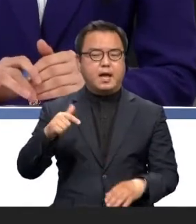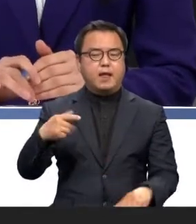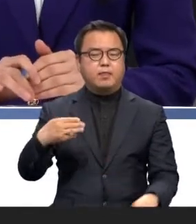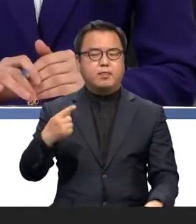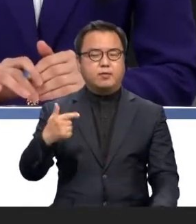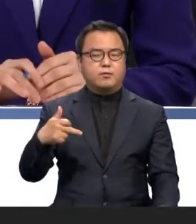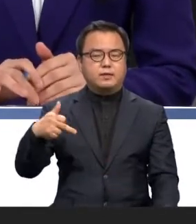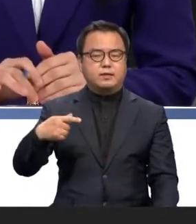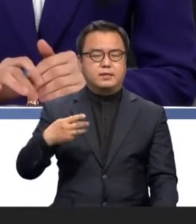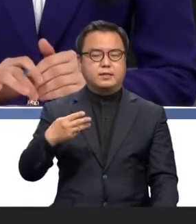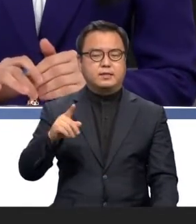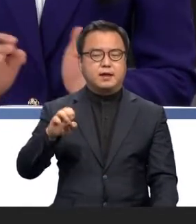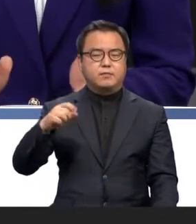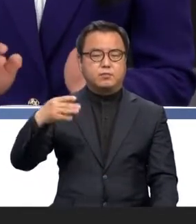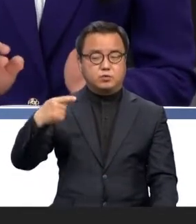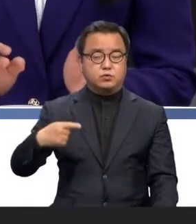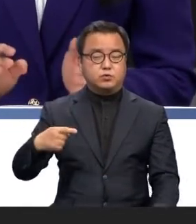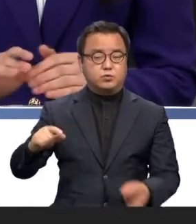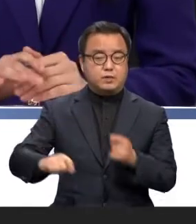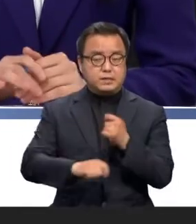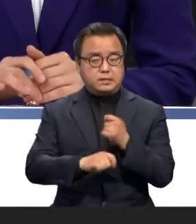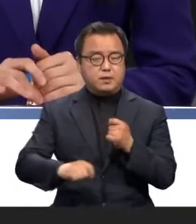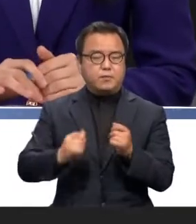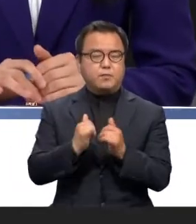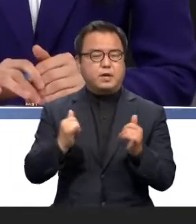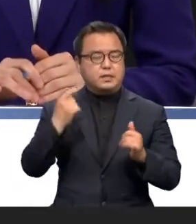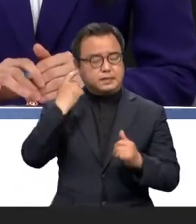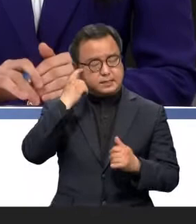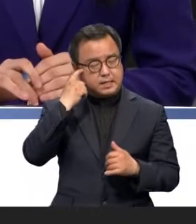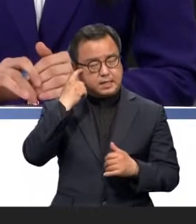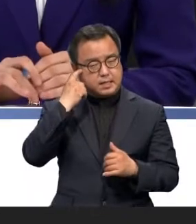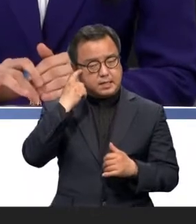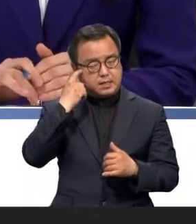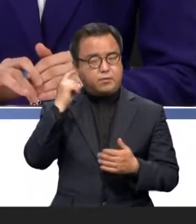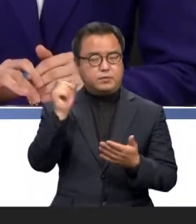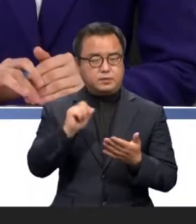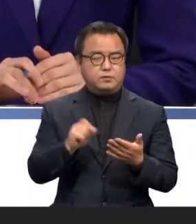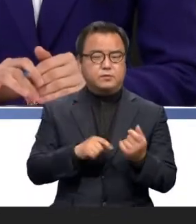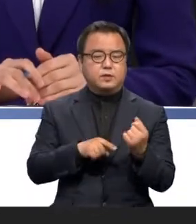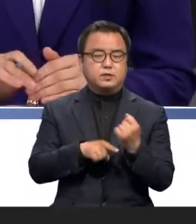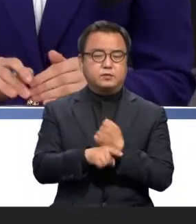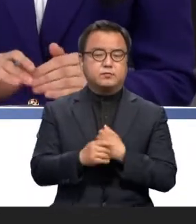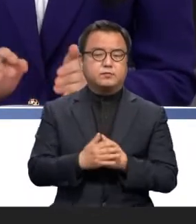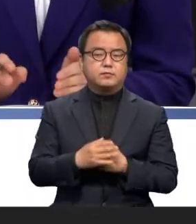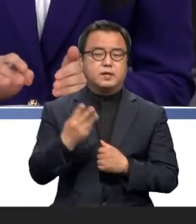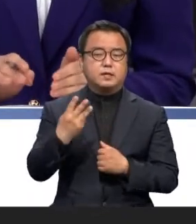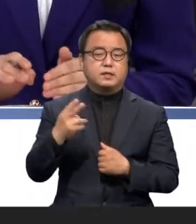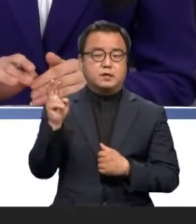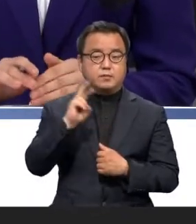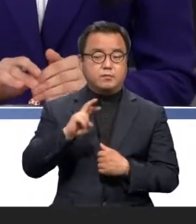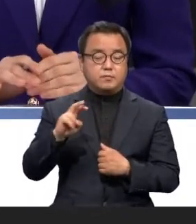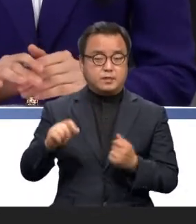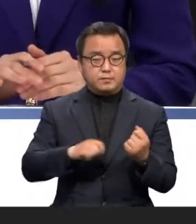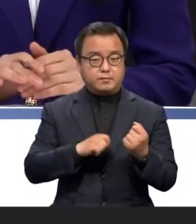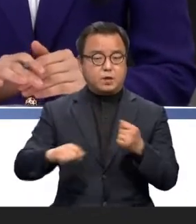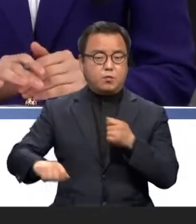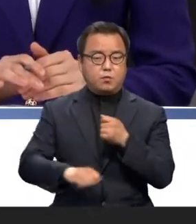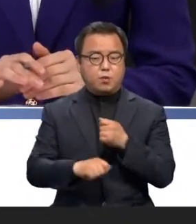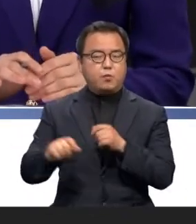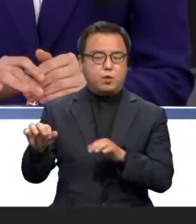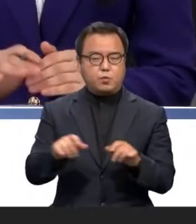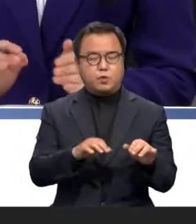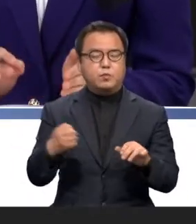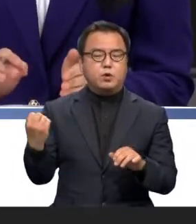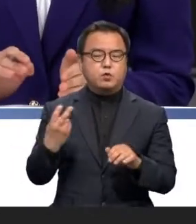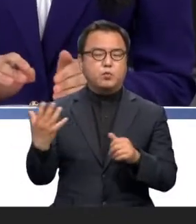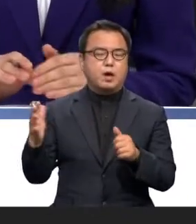크라프트라는 명 첼로 연주자를 염두에 두고 썼기 때문입니다. 네. 새 악기 간의 팀워크, 새 악기와 오케스트라